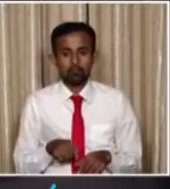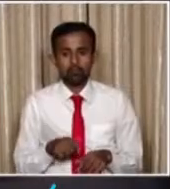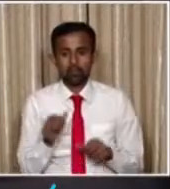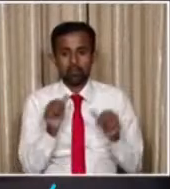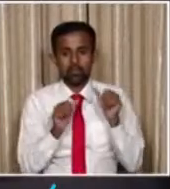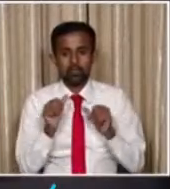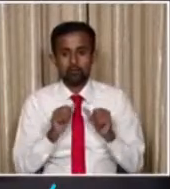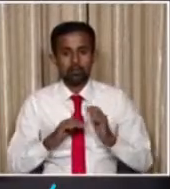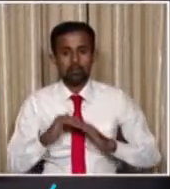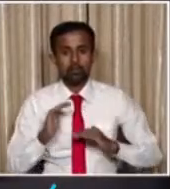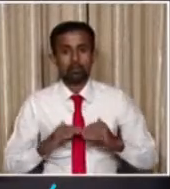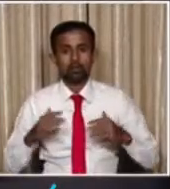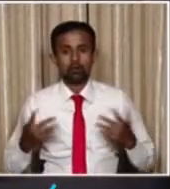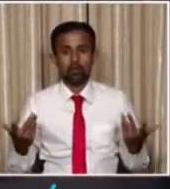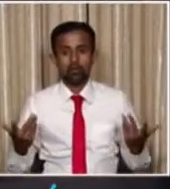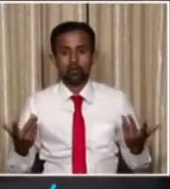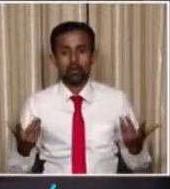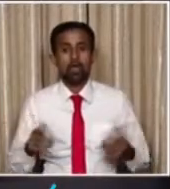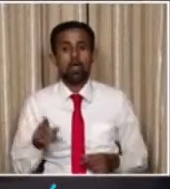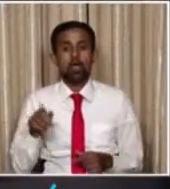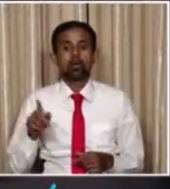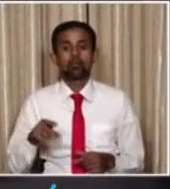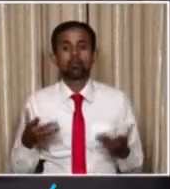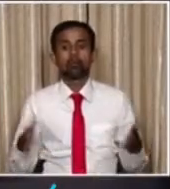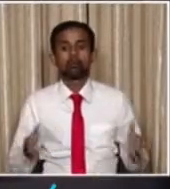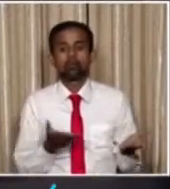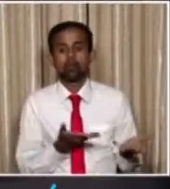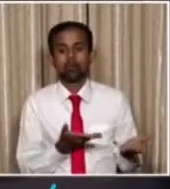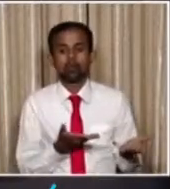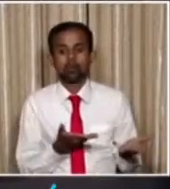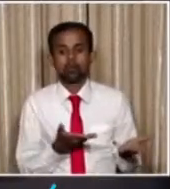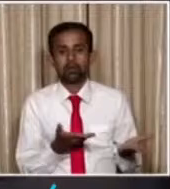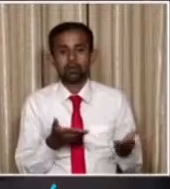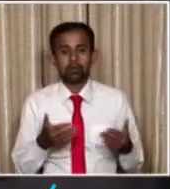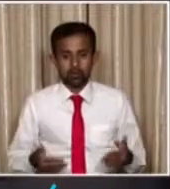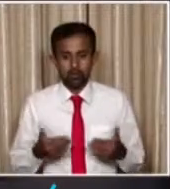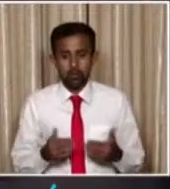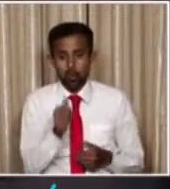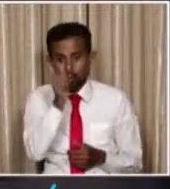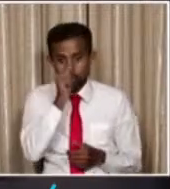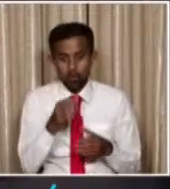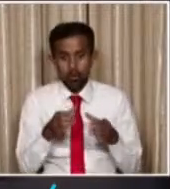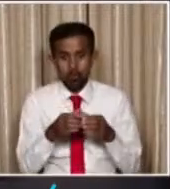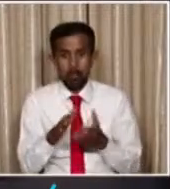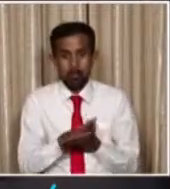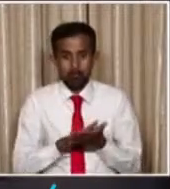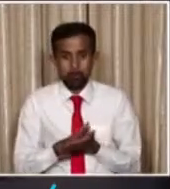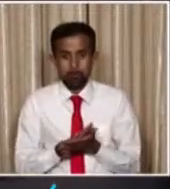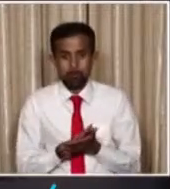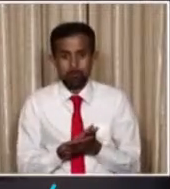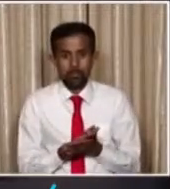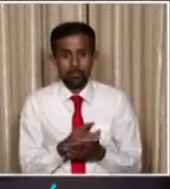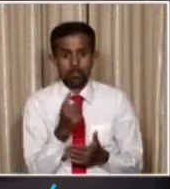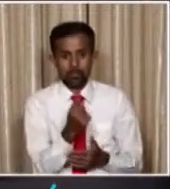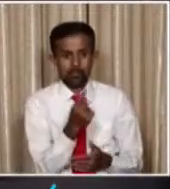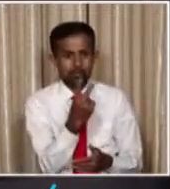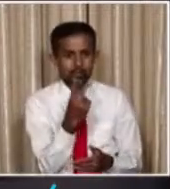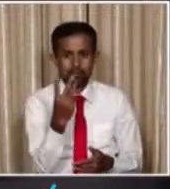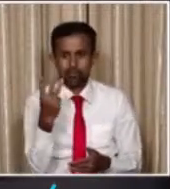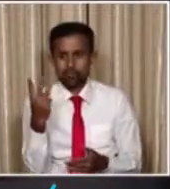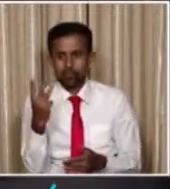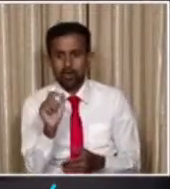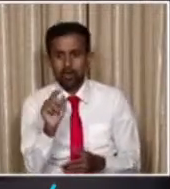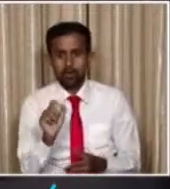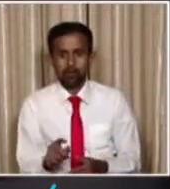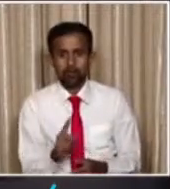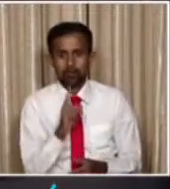deh bawite na gila itu kau udah meka kare Mereka deng huru tiga, pahadi lima, eka tuna hatar gila nangkaran.